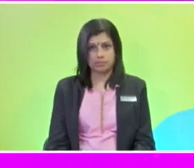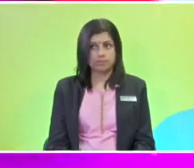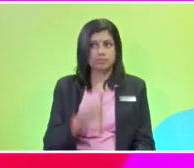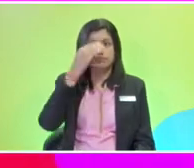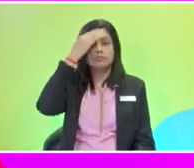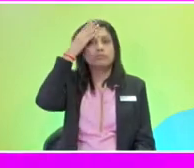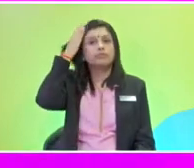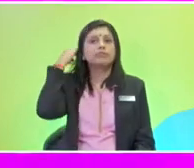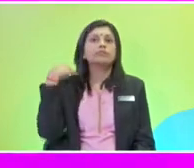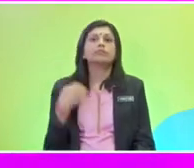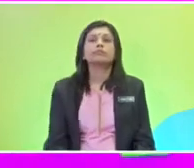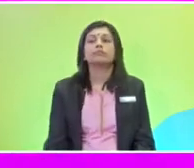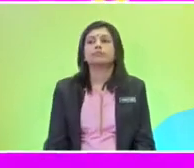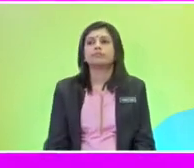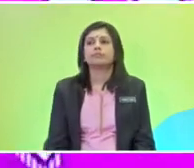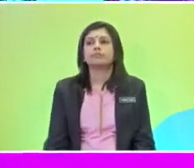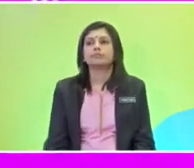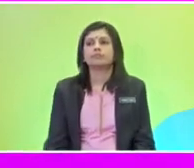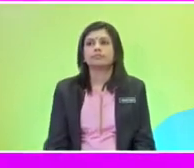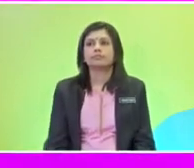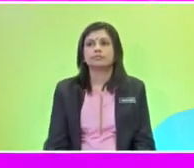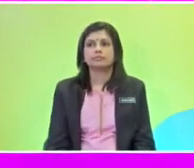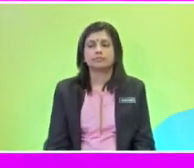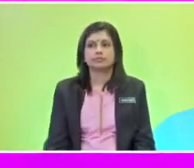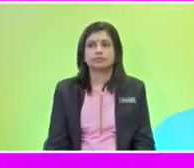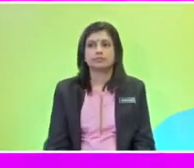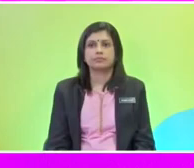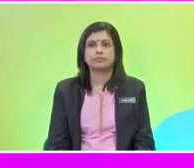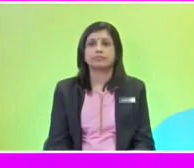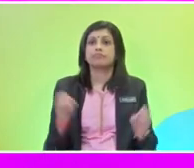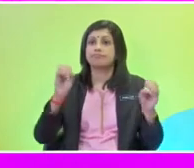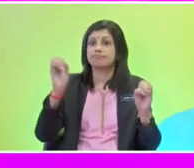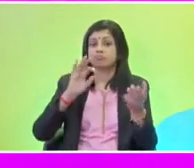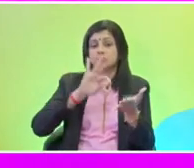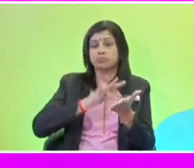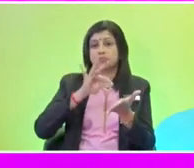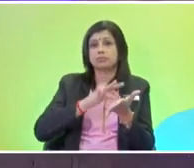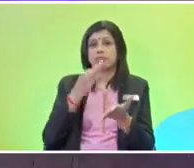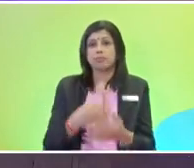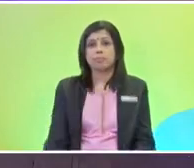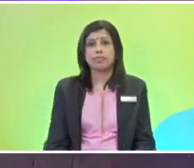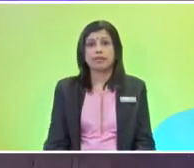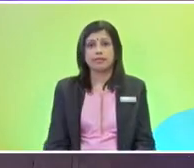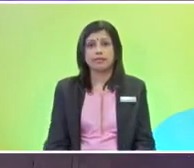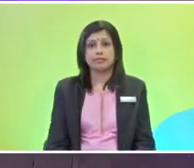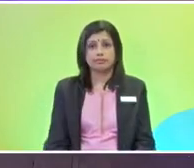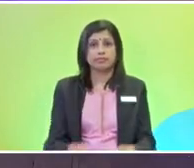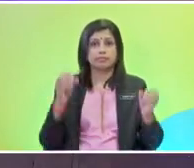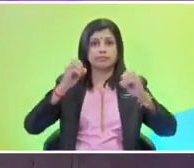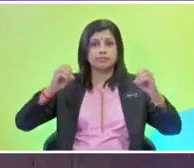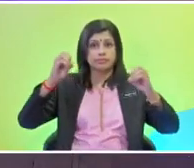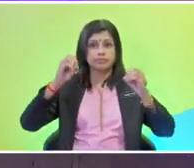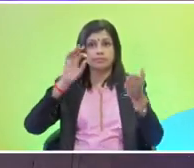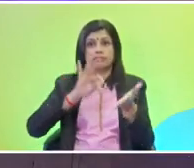makan. Manis, kan? Manis dan yang ni tak ada biji lah, cikgu. Ya, betul. Bahasa Inggeris kita panggil seedless.